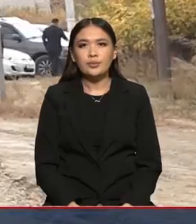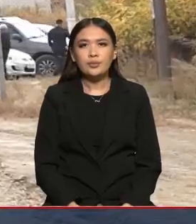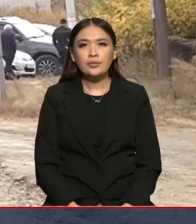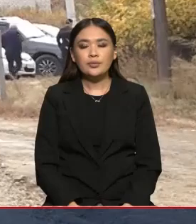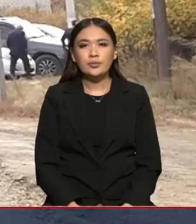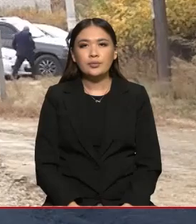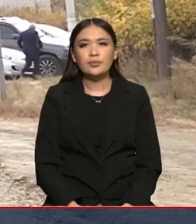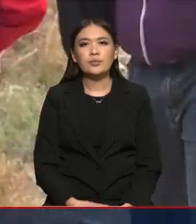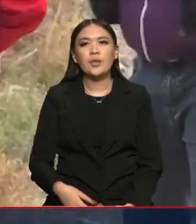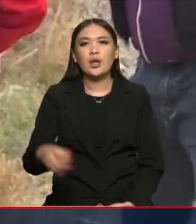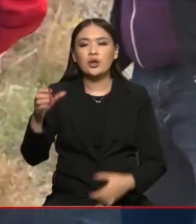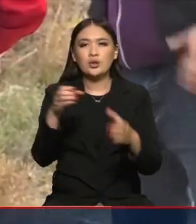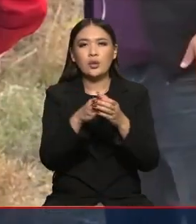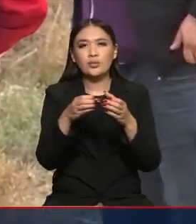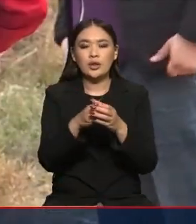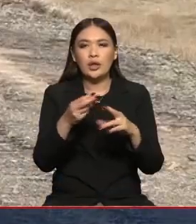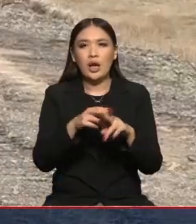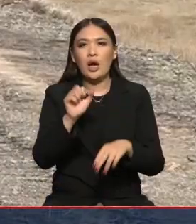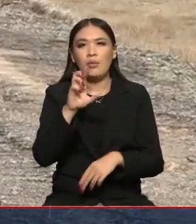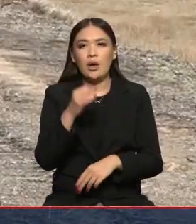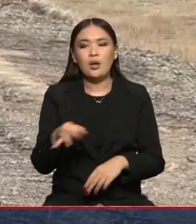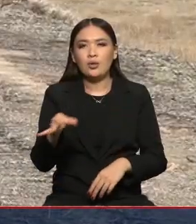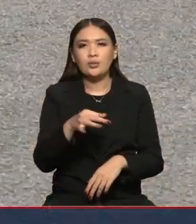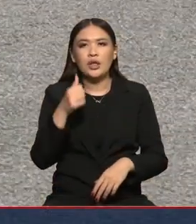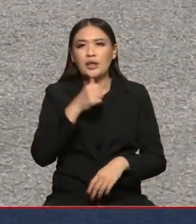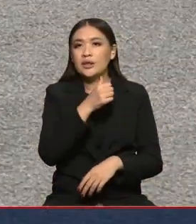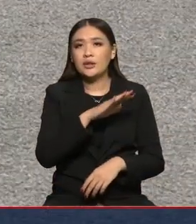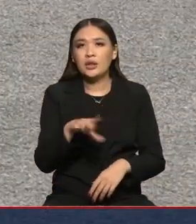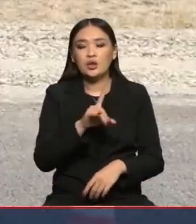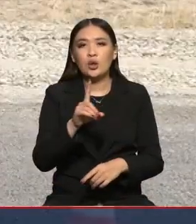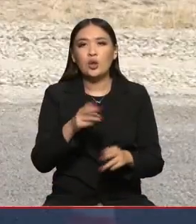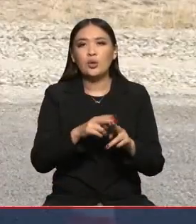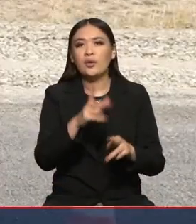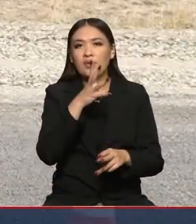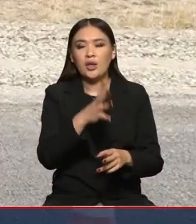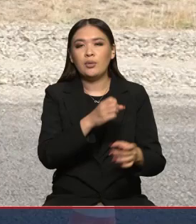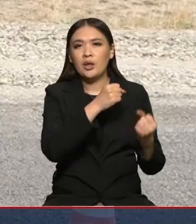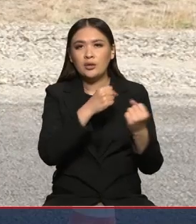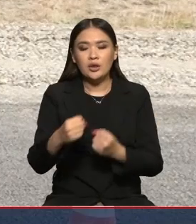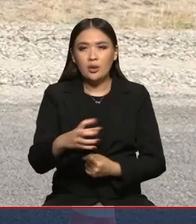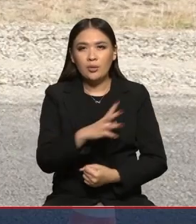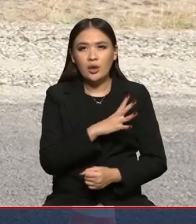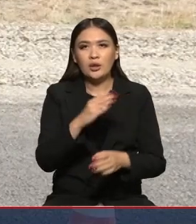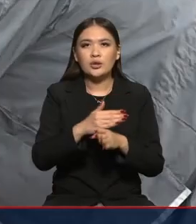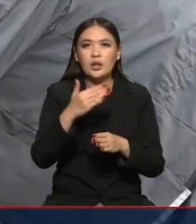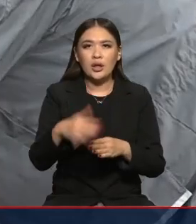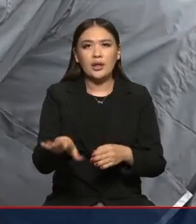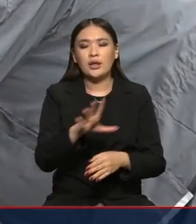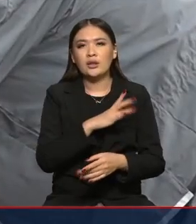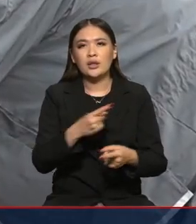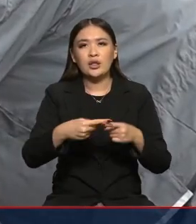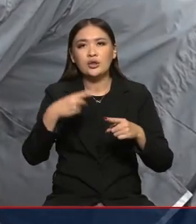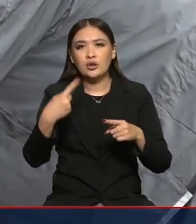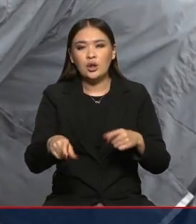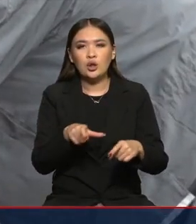Мобильдік топтың назарына іліккен өңірдің бірі Абай облысы. Жасыратыны жоқ, өңірде мерзімінен кешіктіріліп басталған немесе талапқа мүлдем сай келмейтін